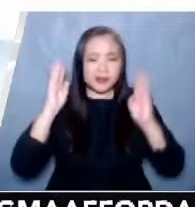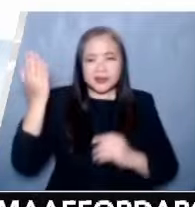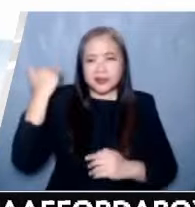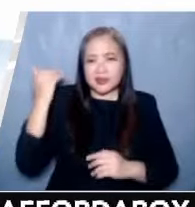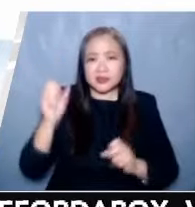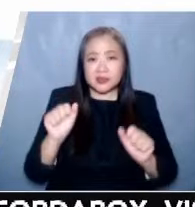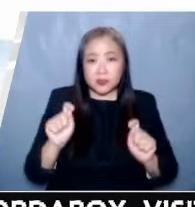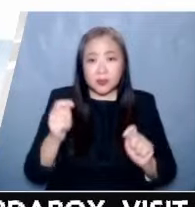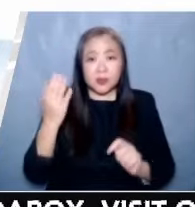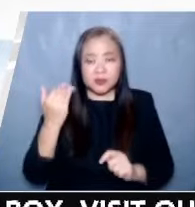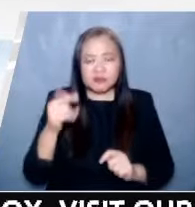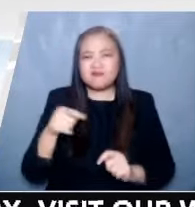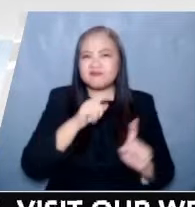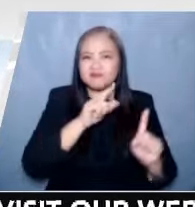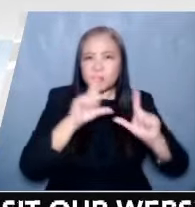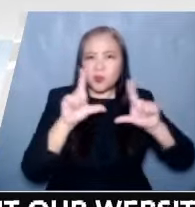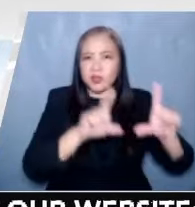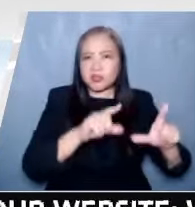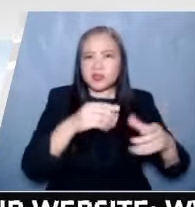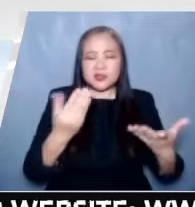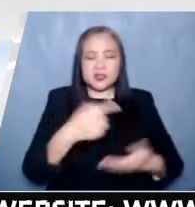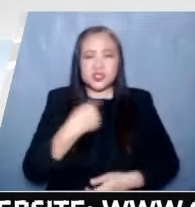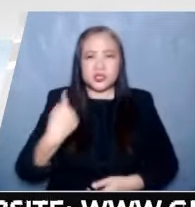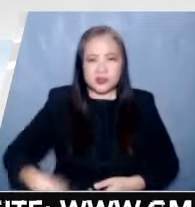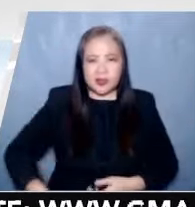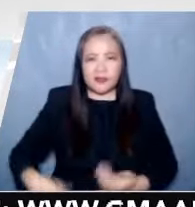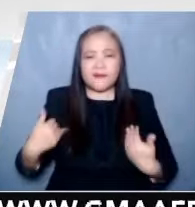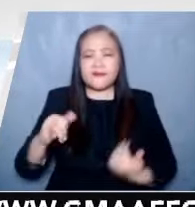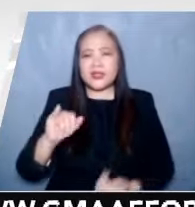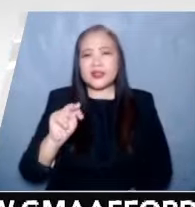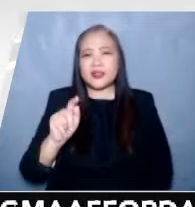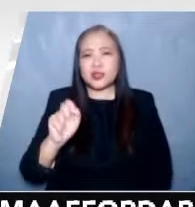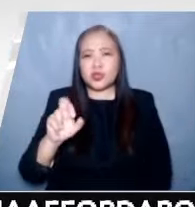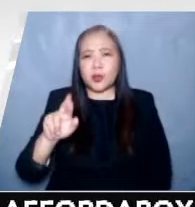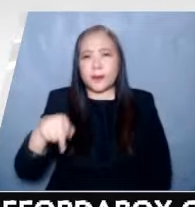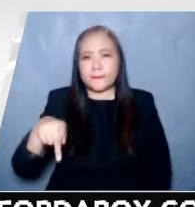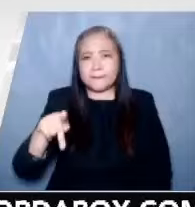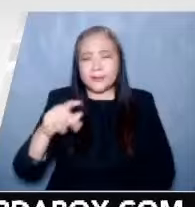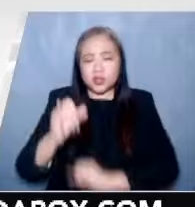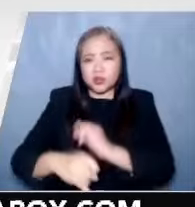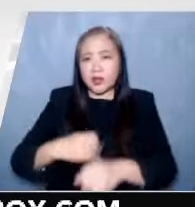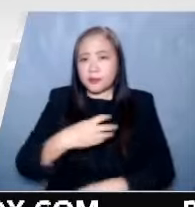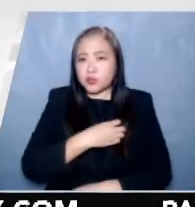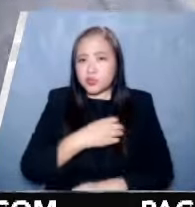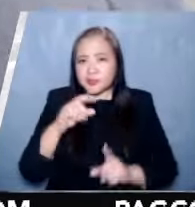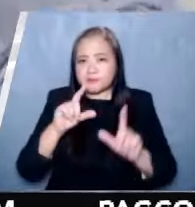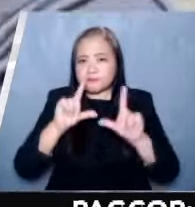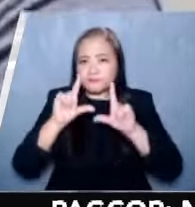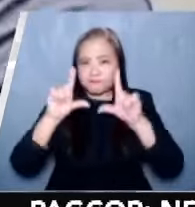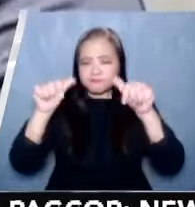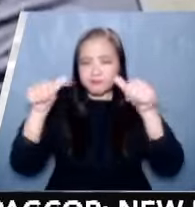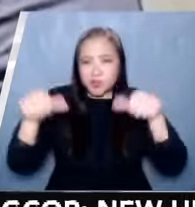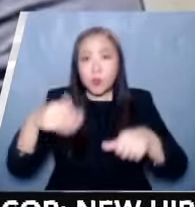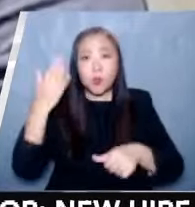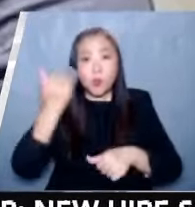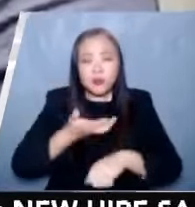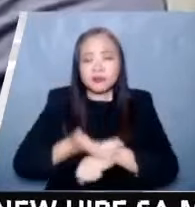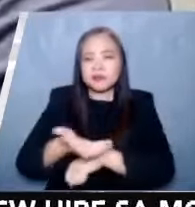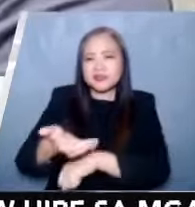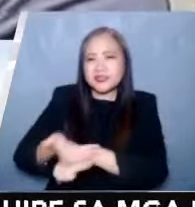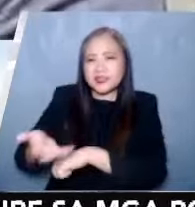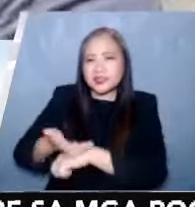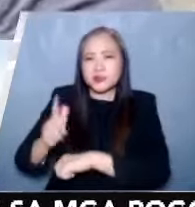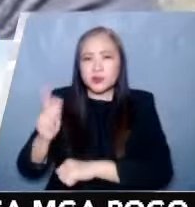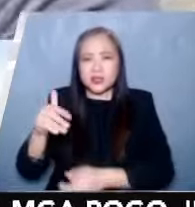at may Interpol Red Notice para sa panloloko umano sa halos 200,000 tao. Nakatangay siya ng 7